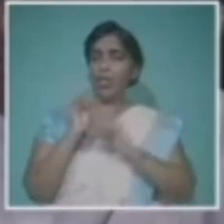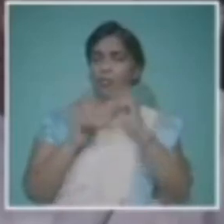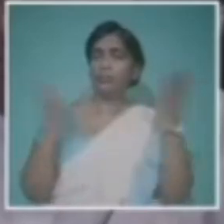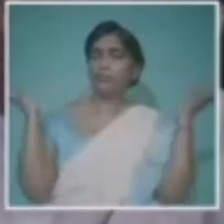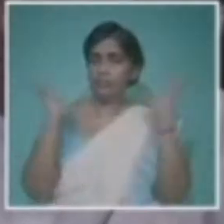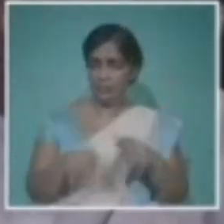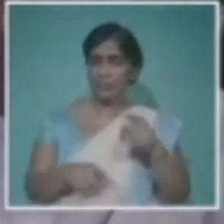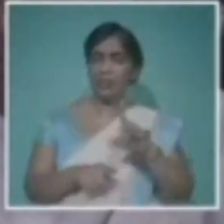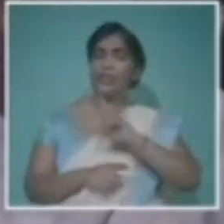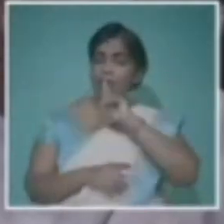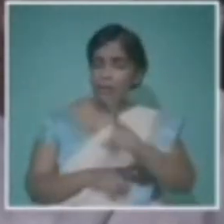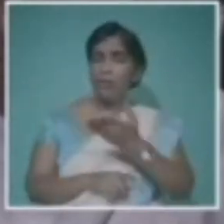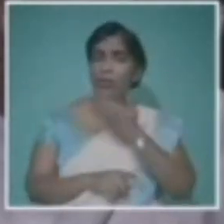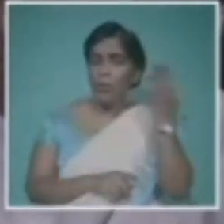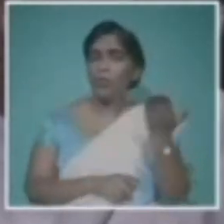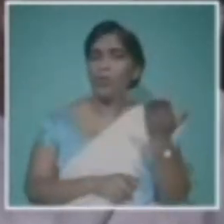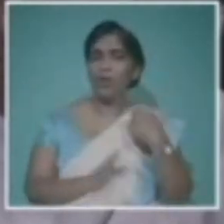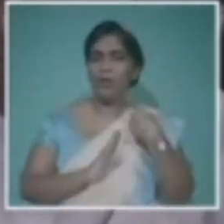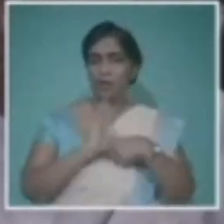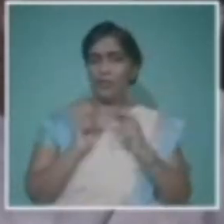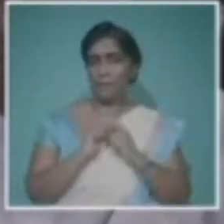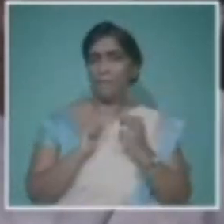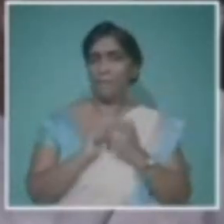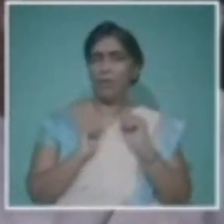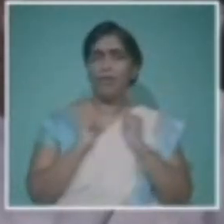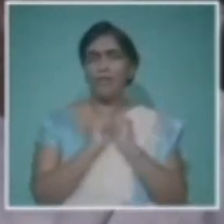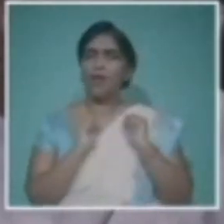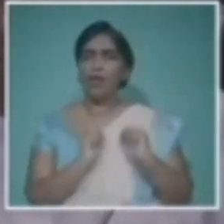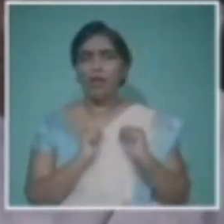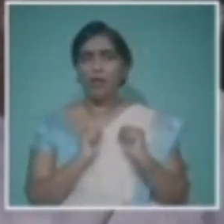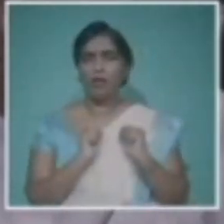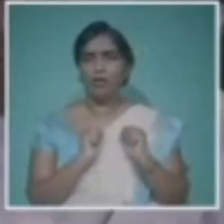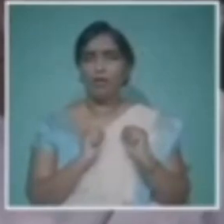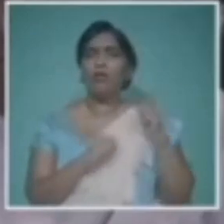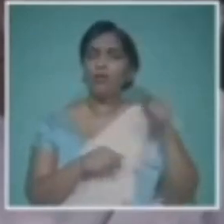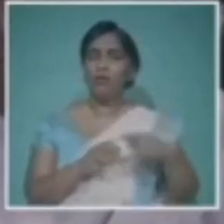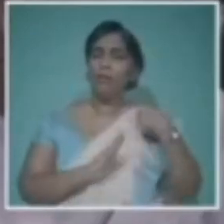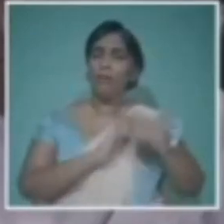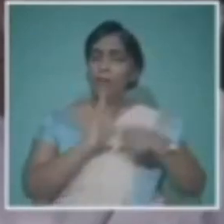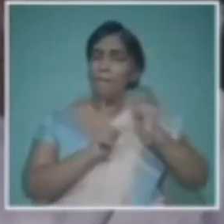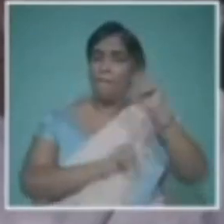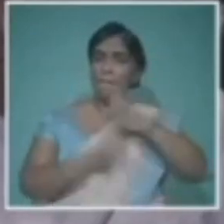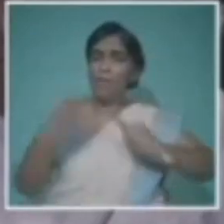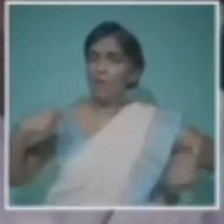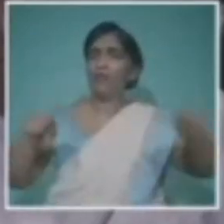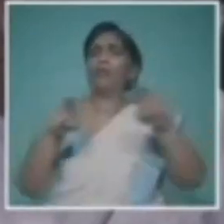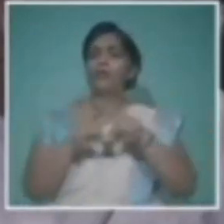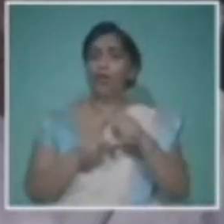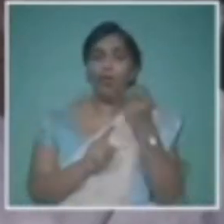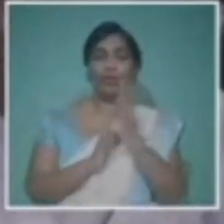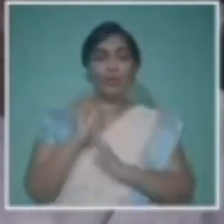කැඳවලා කියන්න තිබුණා රටේ මෙහෙම ප්‍රශ්නයක් තියෙනවා මොකද කරන්න කියලා. එහෙනම් මේ මුළු පාර්ලිමේන්තුවම